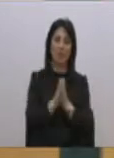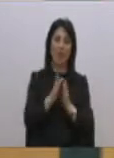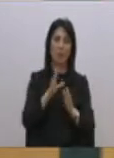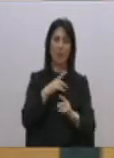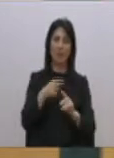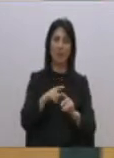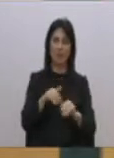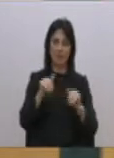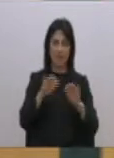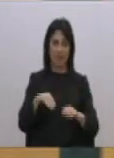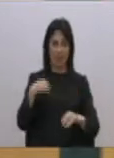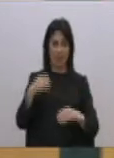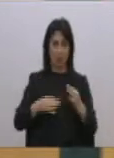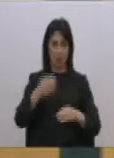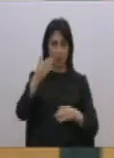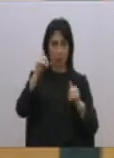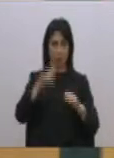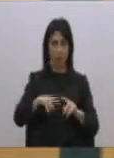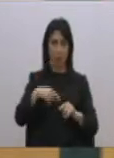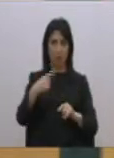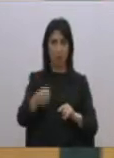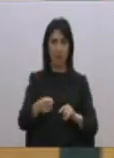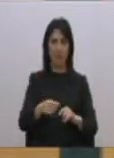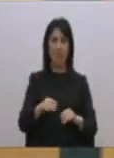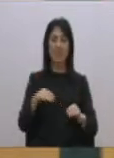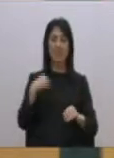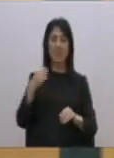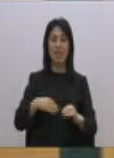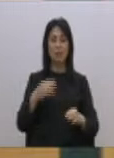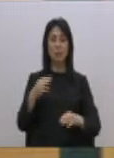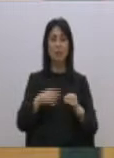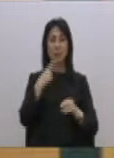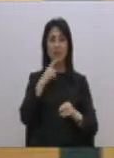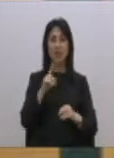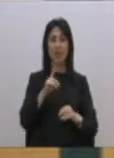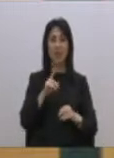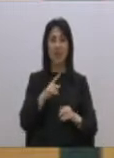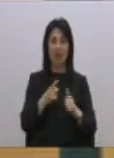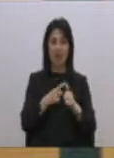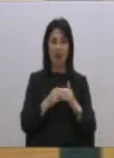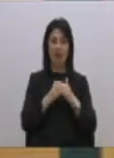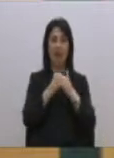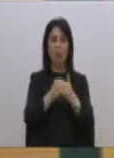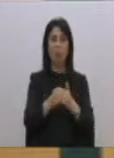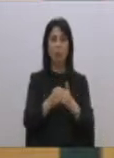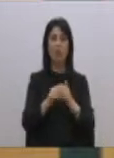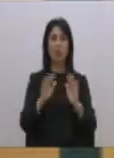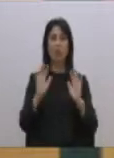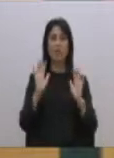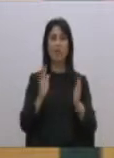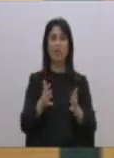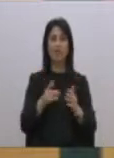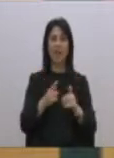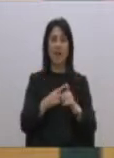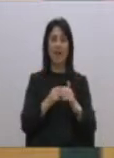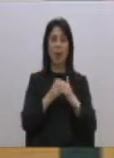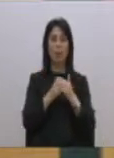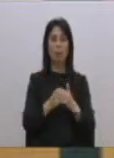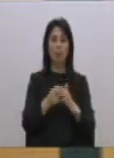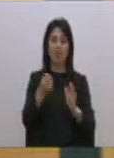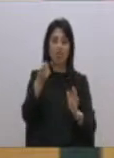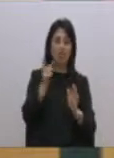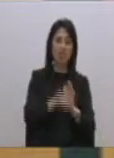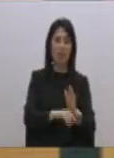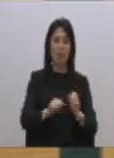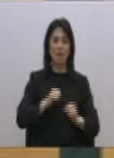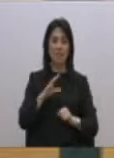ეს დაადგინა სტრასბურგის სასამართლომ შემდგომ და სტრასბურგის სასამართლომ თქვა, რომ რეპუტაციულად ხდებოდა, რეპუტაციული შელახვის